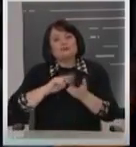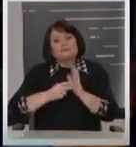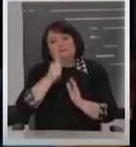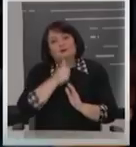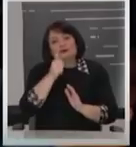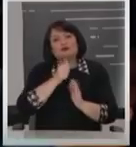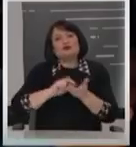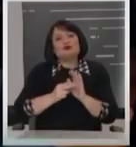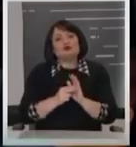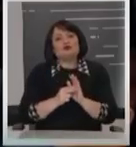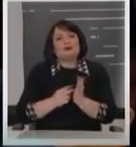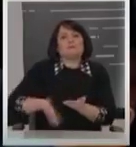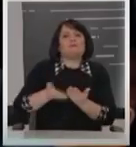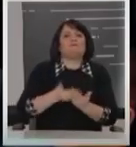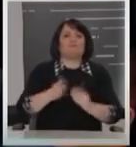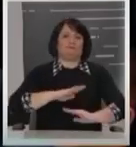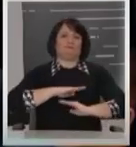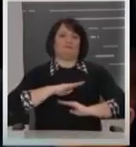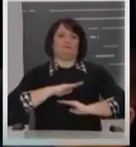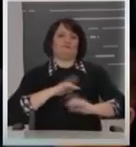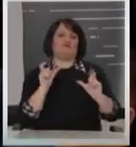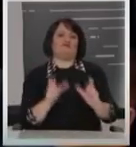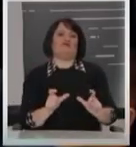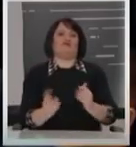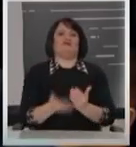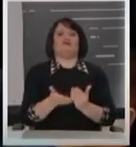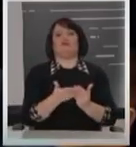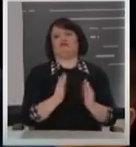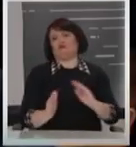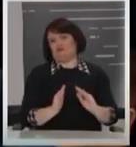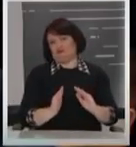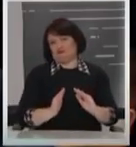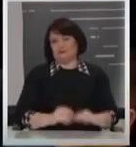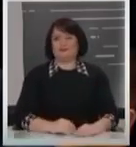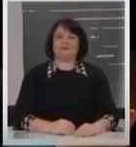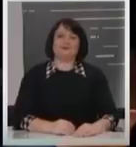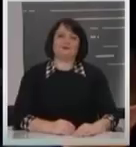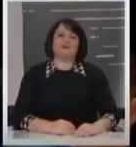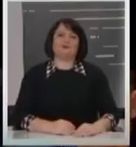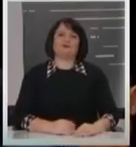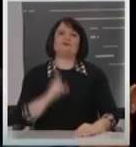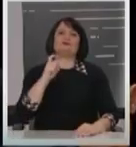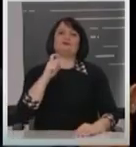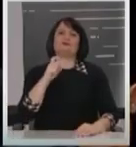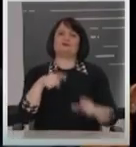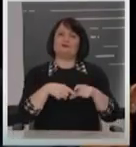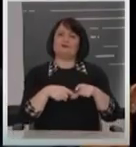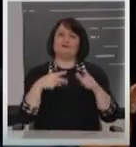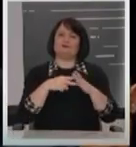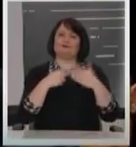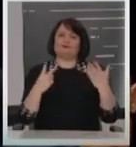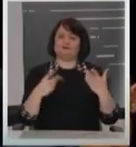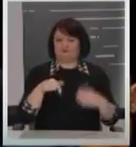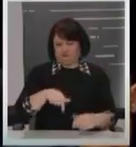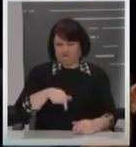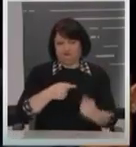προκειμένου να ενισχυθεί η εθνική του άμυνα. Και ήταν 10 Δεκεμβρίου του 2017 όταν σε αυτήν